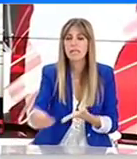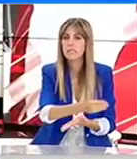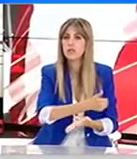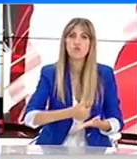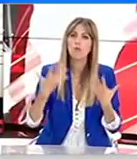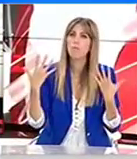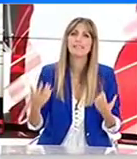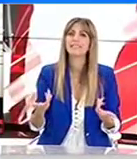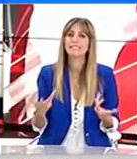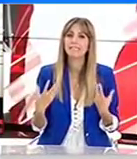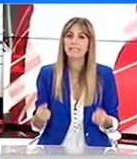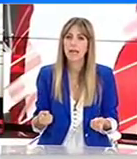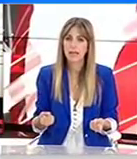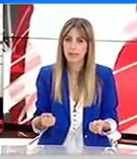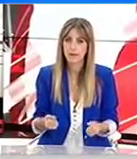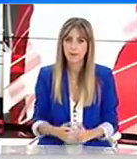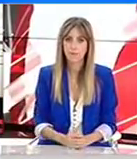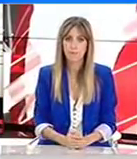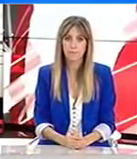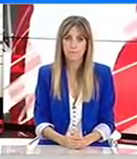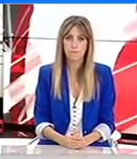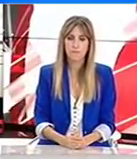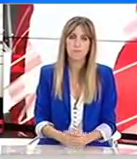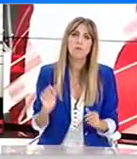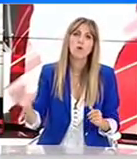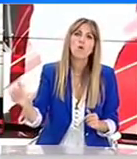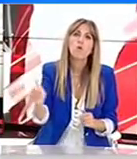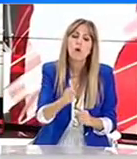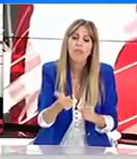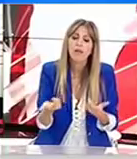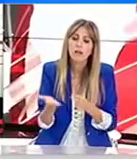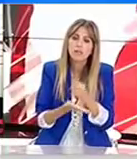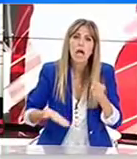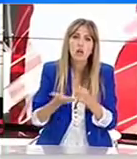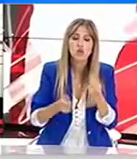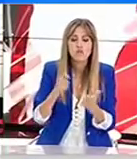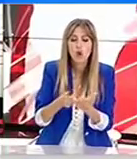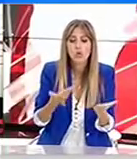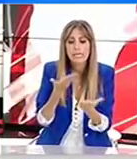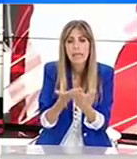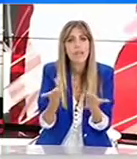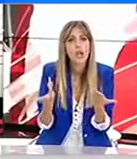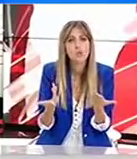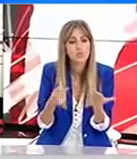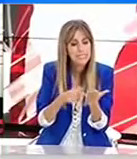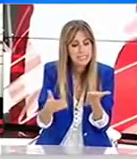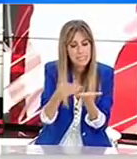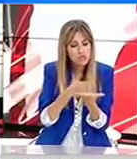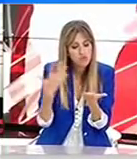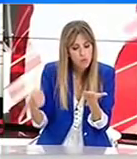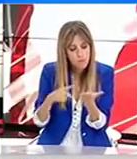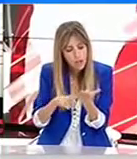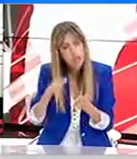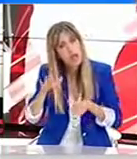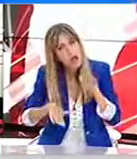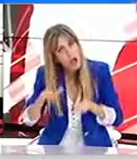οποίο σε σχέση με αυτά που δηλώνει ο αγροτικός κόσμος δημιούργησε δυνατότητες ελάφρυνσης φορολογικής.